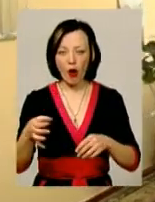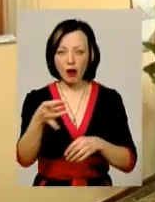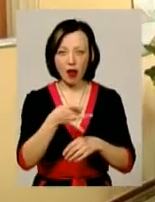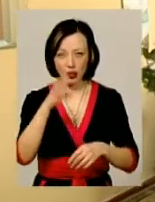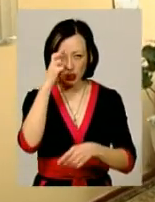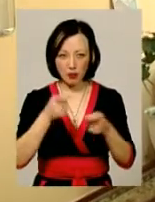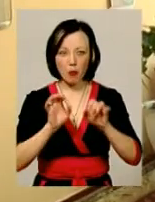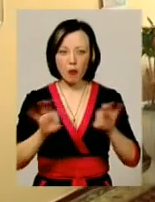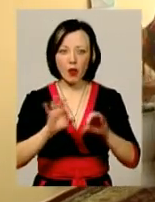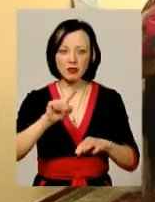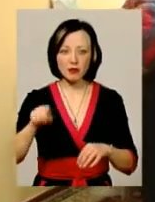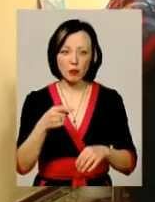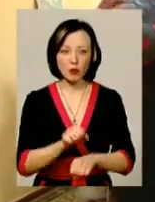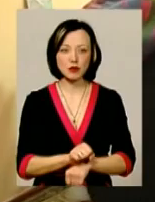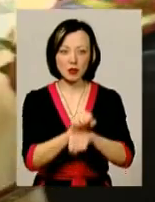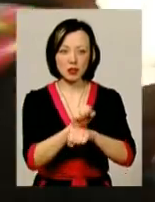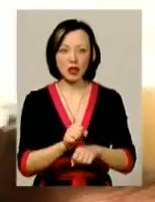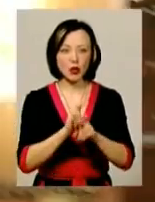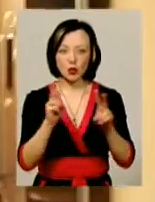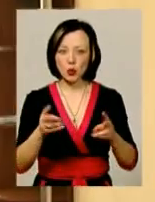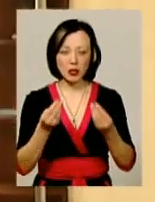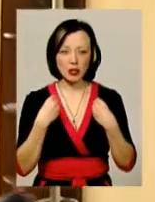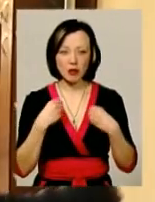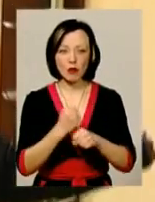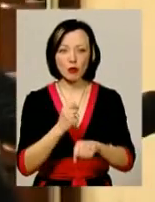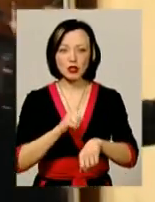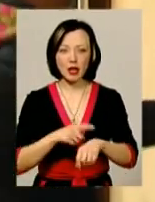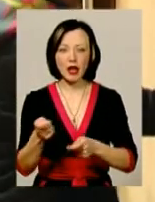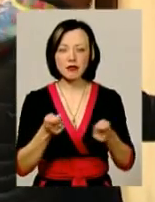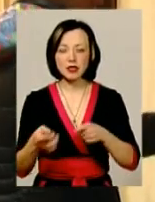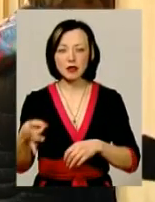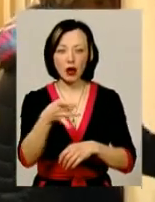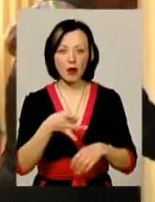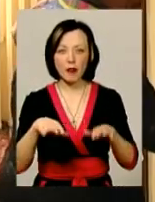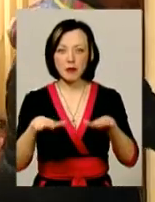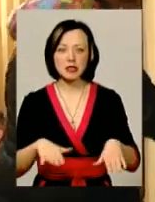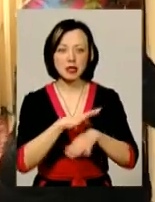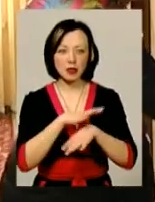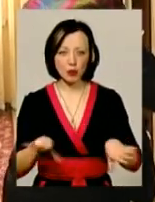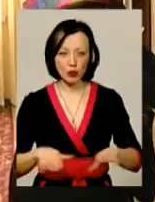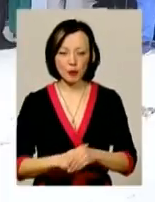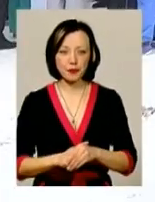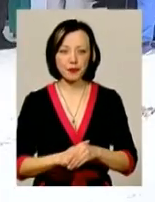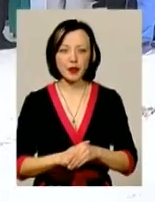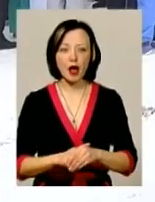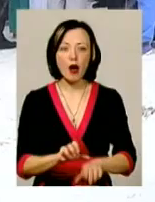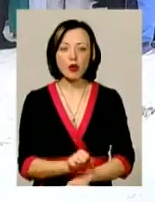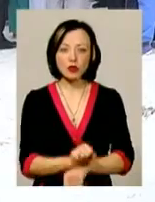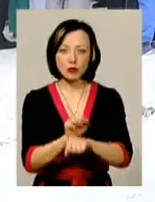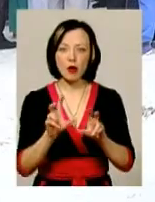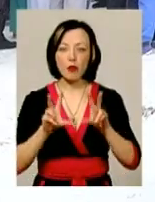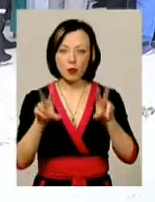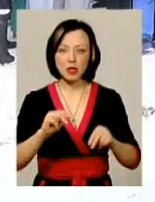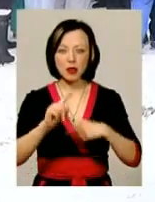жодних пояснень щодо вимог протестувальників ніхто не надав. У робочий час керівництва району на місці не було. Тим часом протестувальники